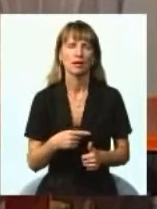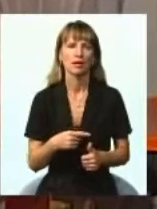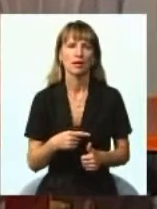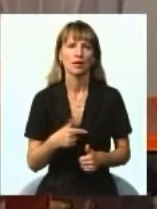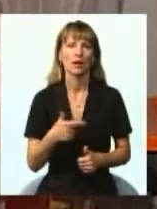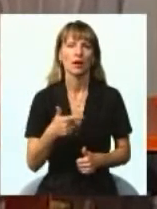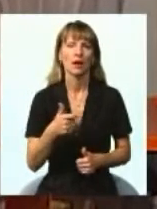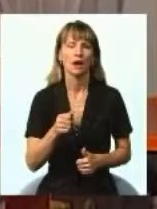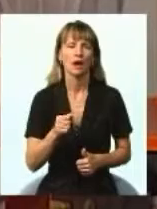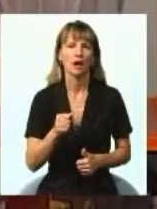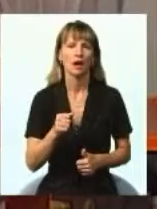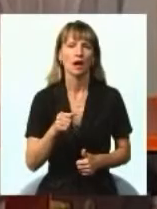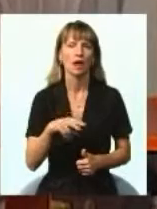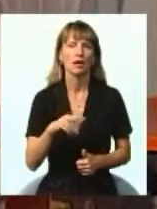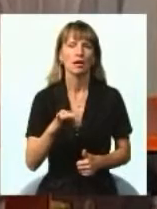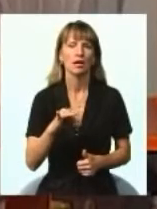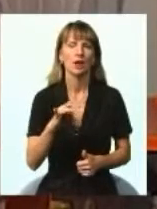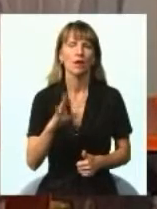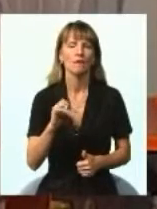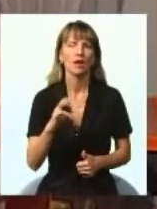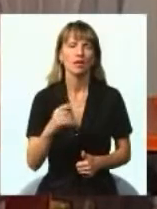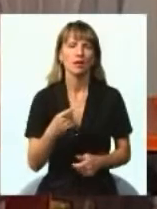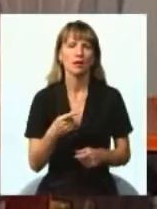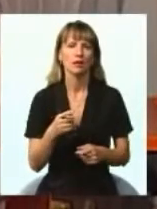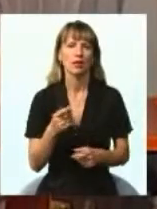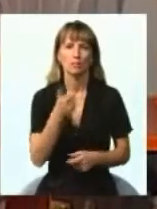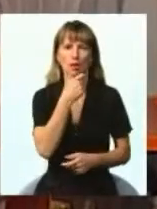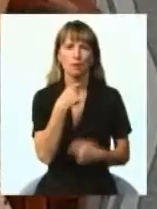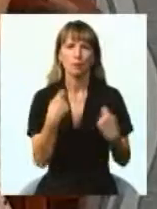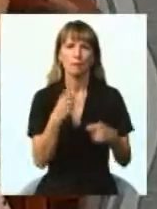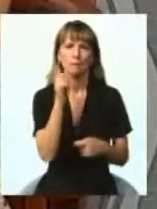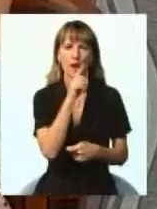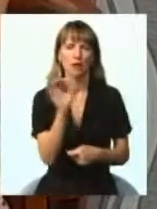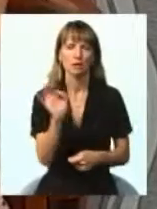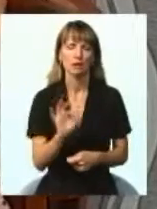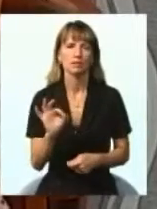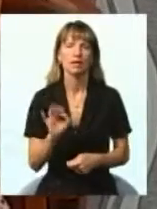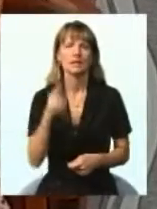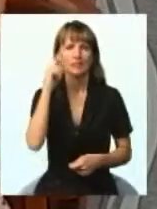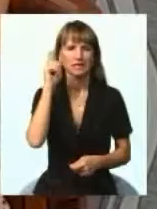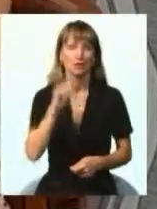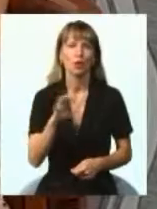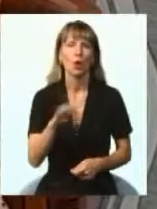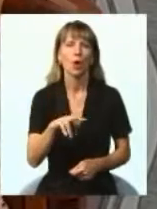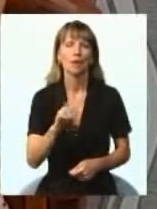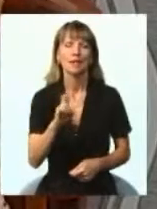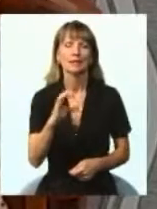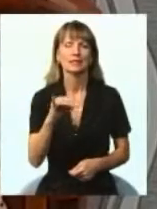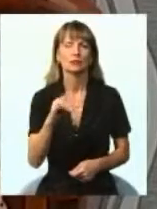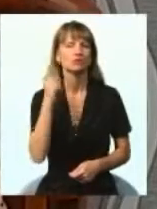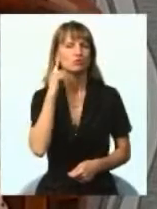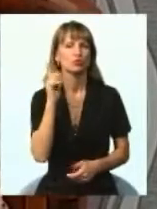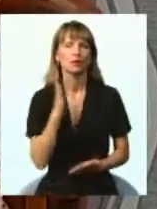гранулірване. Це морозиво, яке продають маленькими кульками. Знаєш, Олексію, що я тобі скажу? Чула я, що є